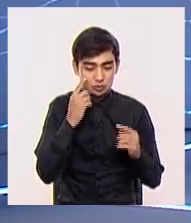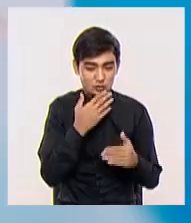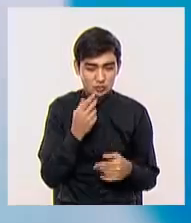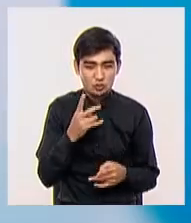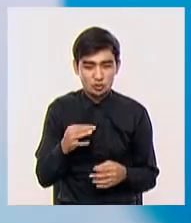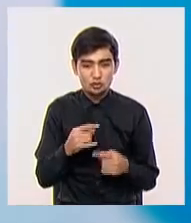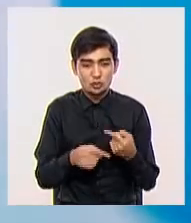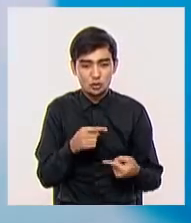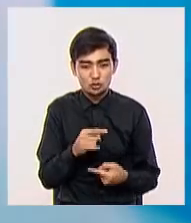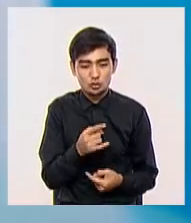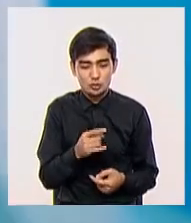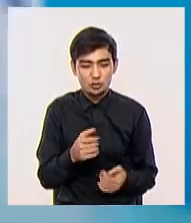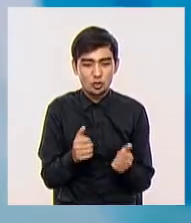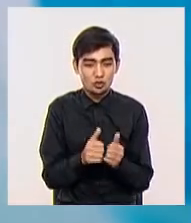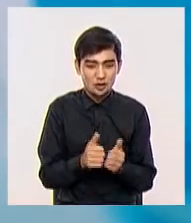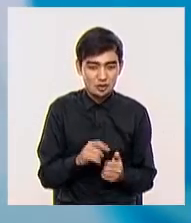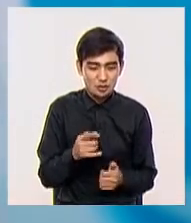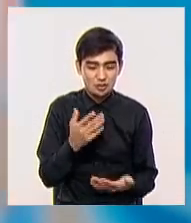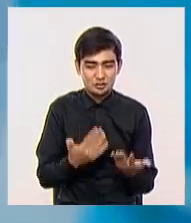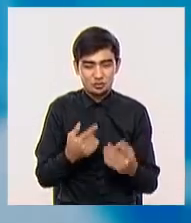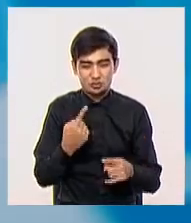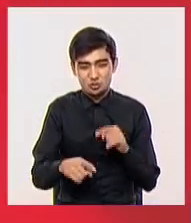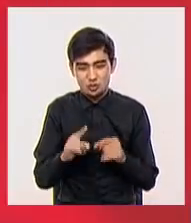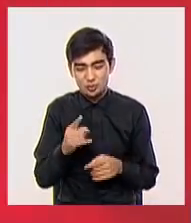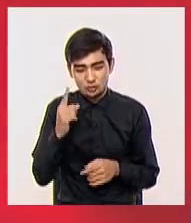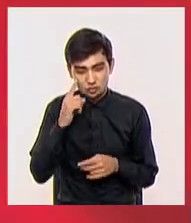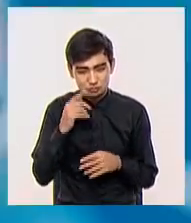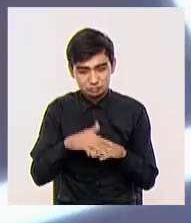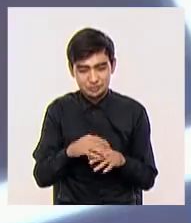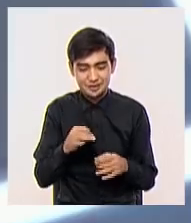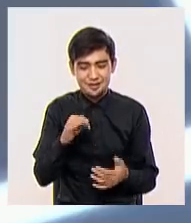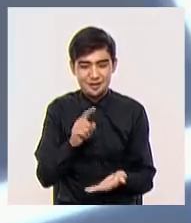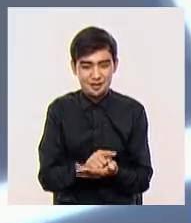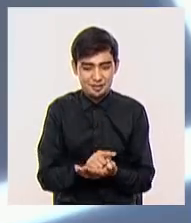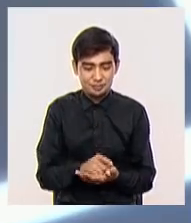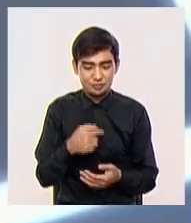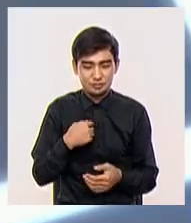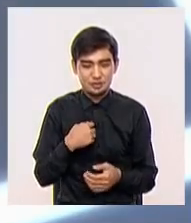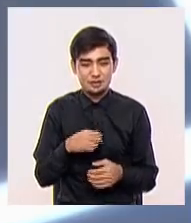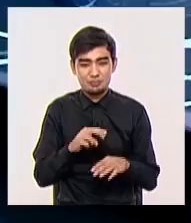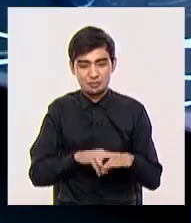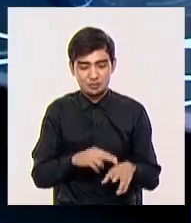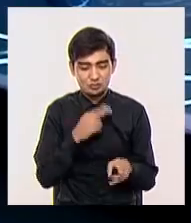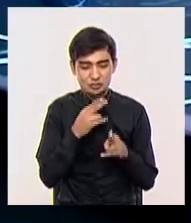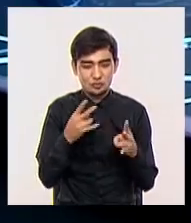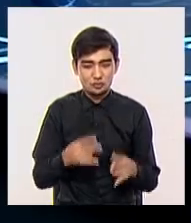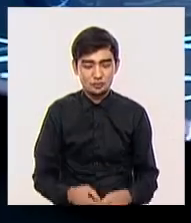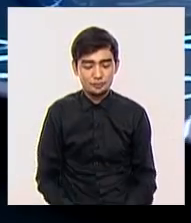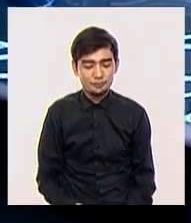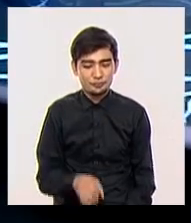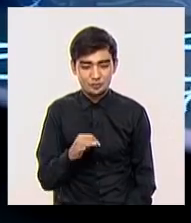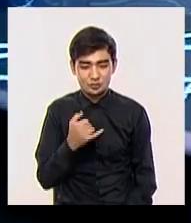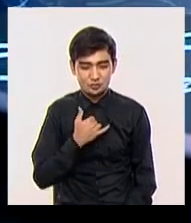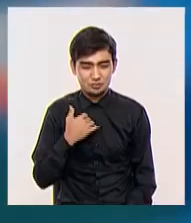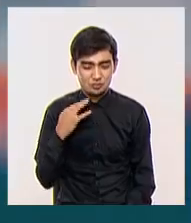келесі баланы, көршінің баласын, басқа баланы ойлай отыра, міндетті түрде құқық қорғау орындарына хабарлау керек. Бізде көбіне кішкентай